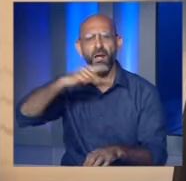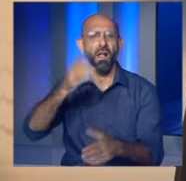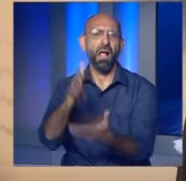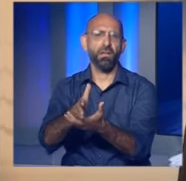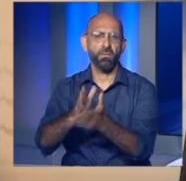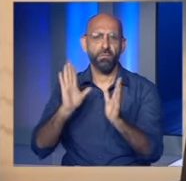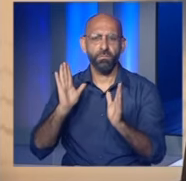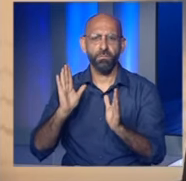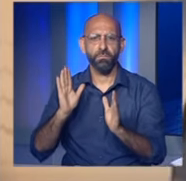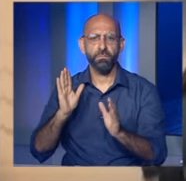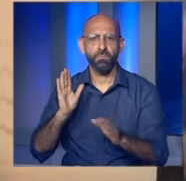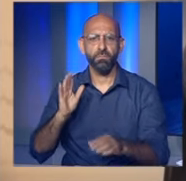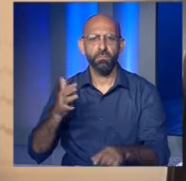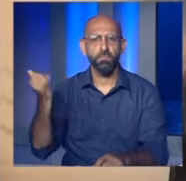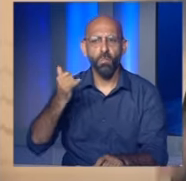مسؤوليه